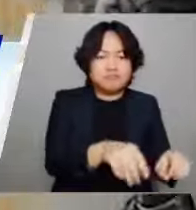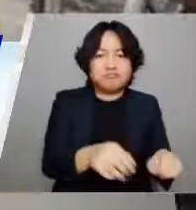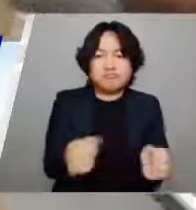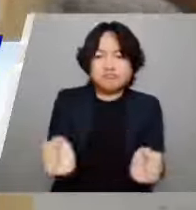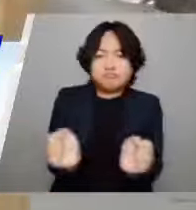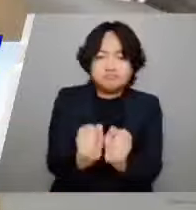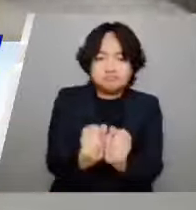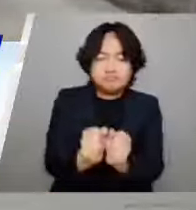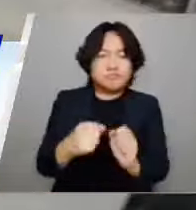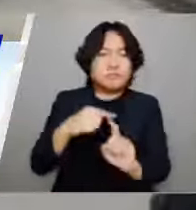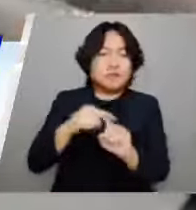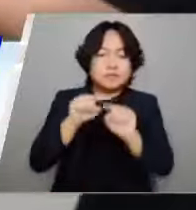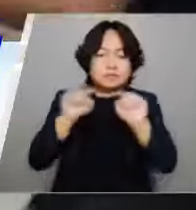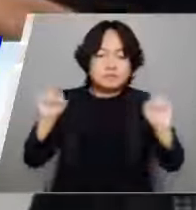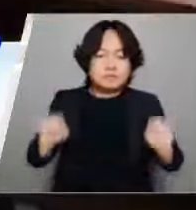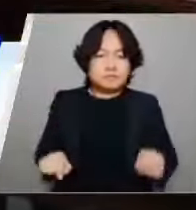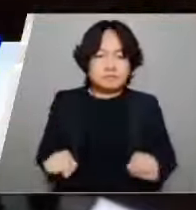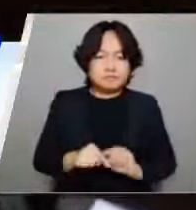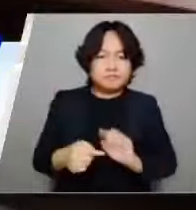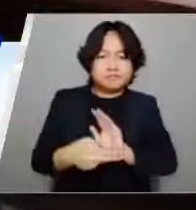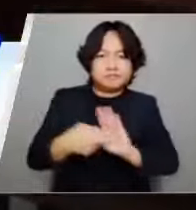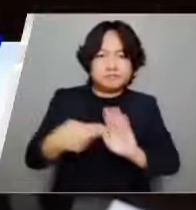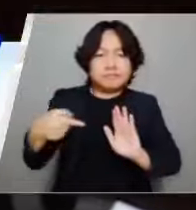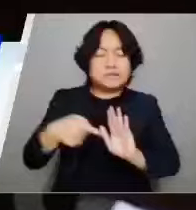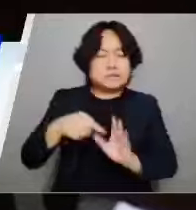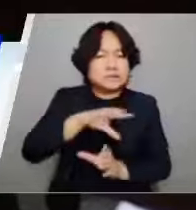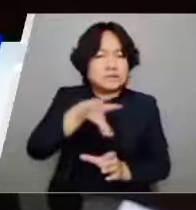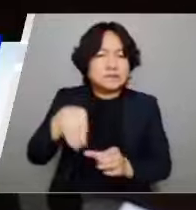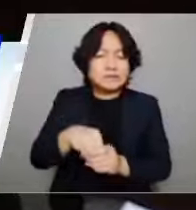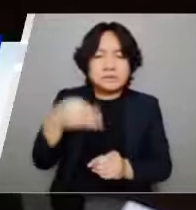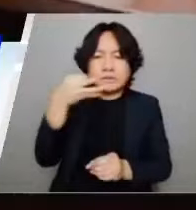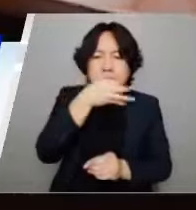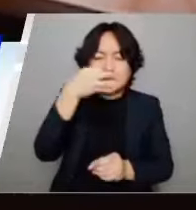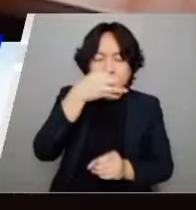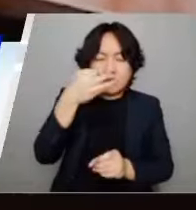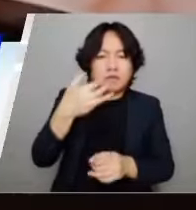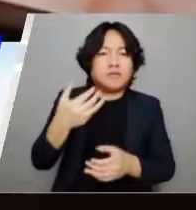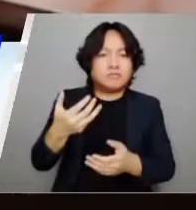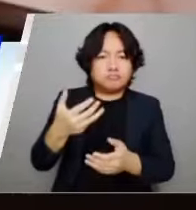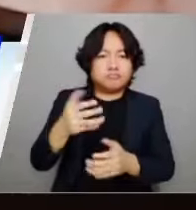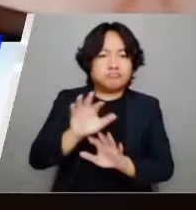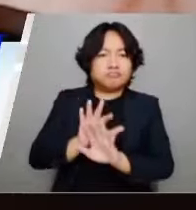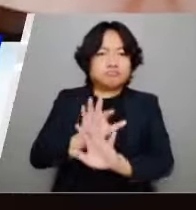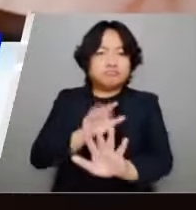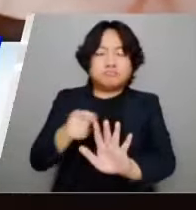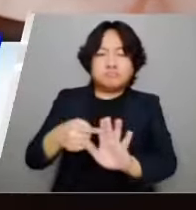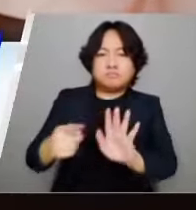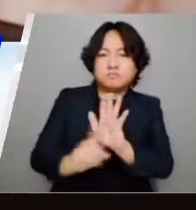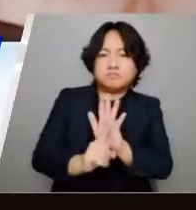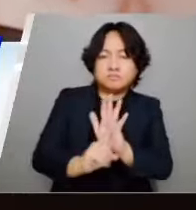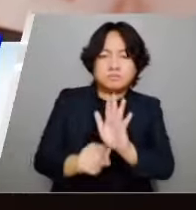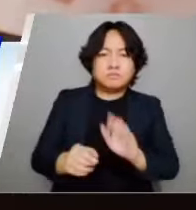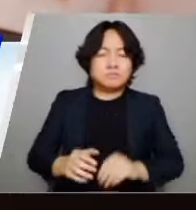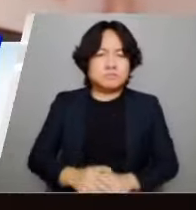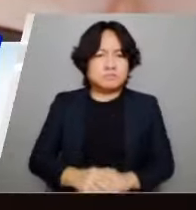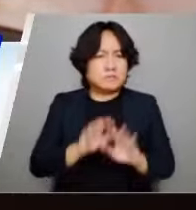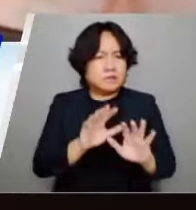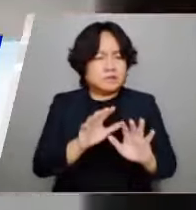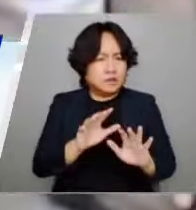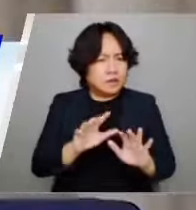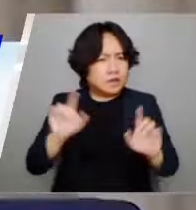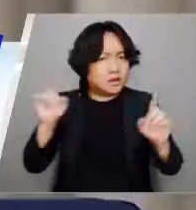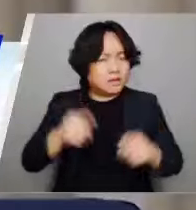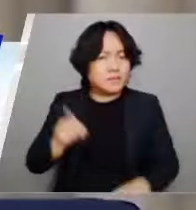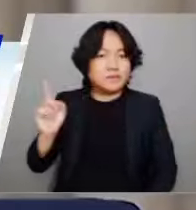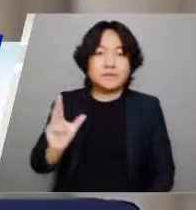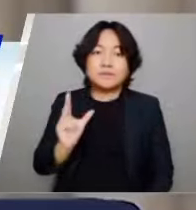na ang mga susp sa droga pero pabilang pa rin siya sa tinaguriang Duterte drug list o yung listahan ng mga umanoy